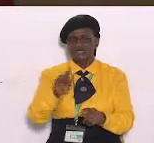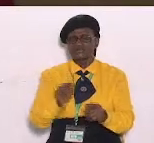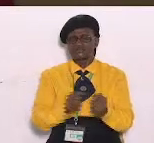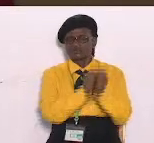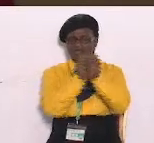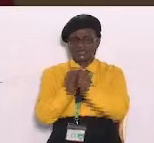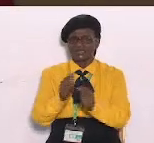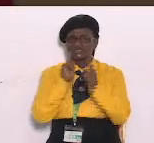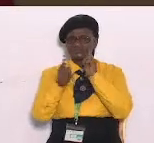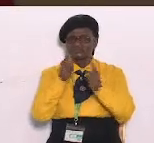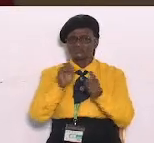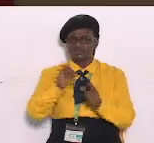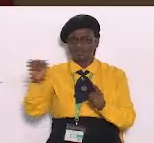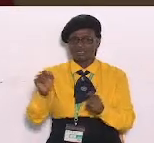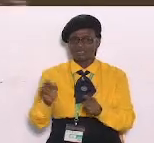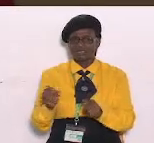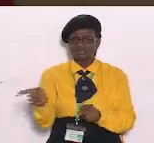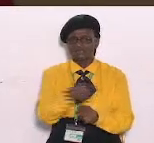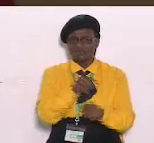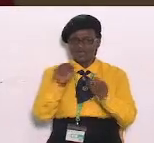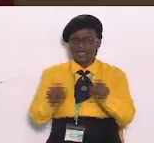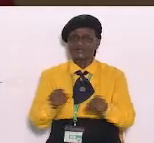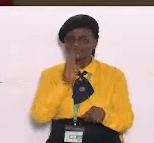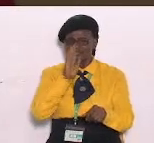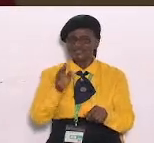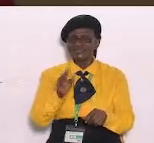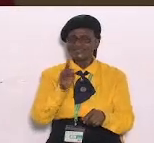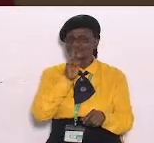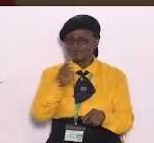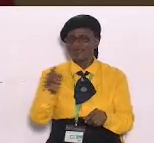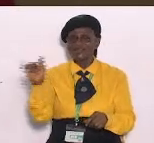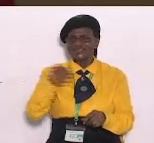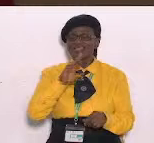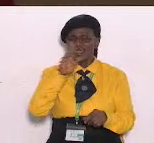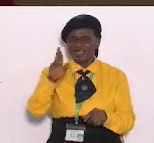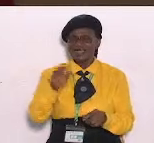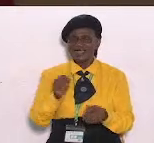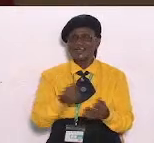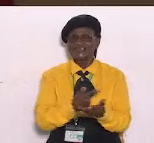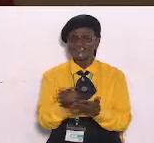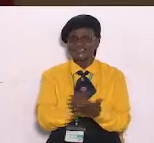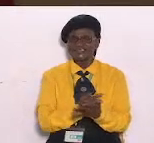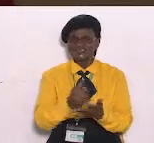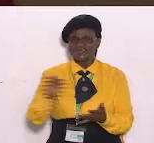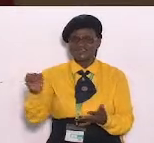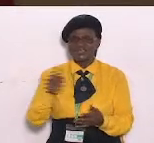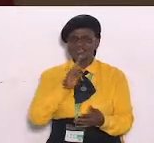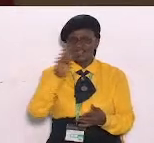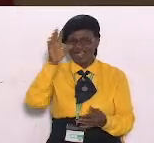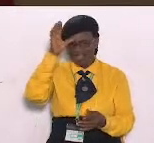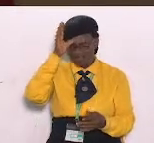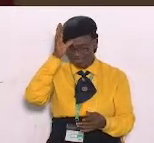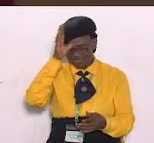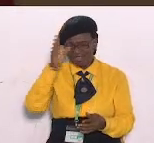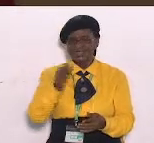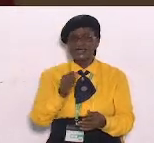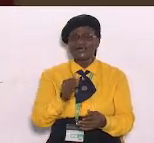ensemble en train de jouer et vous devez être sûr qu'il sont en train de discuter de leur